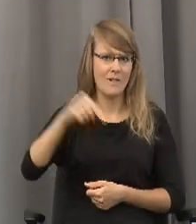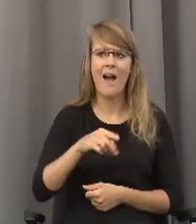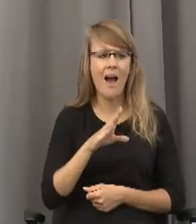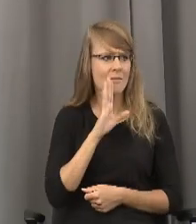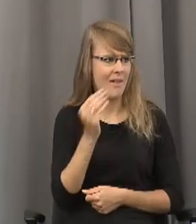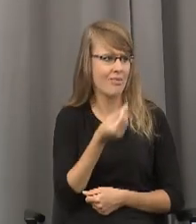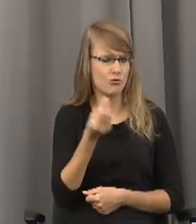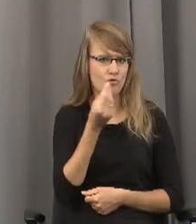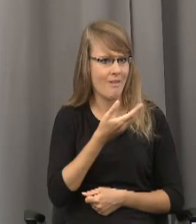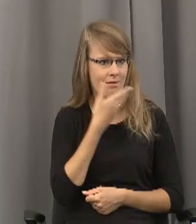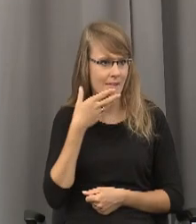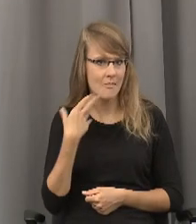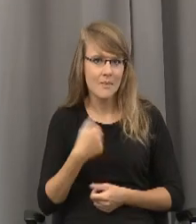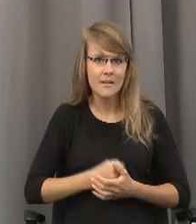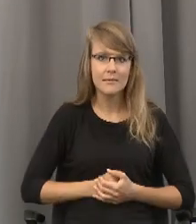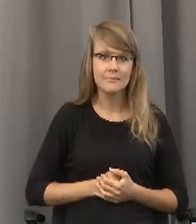chyba nie dotarł.